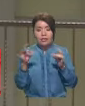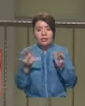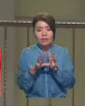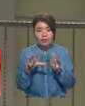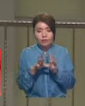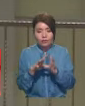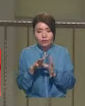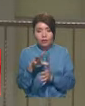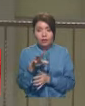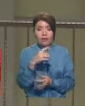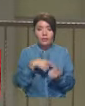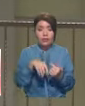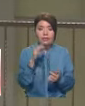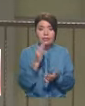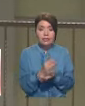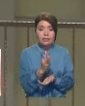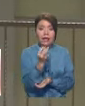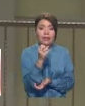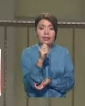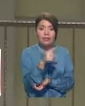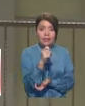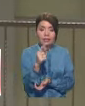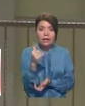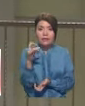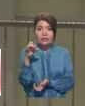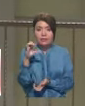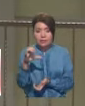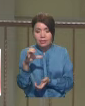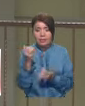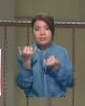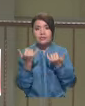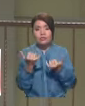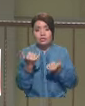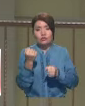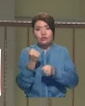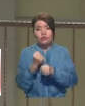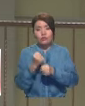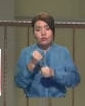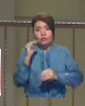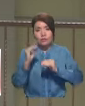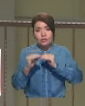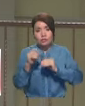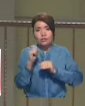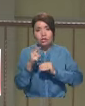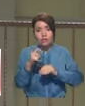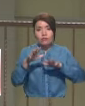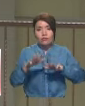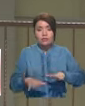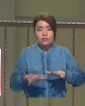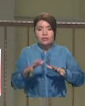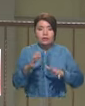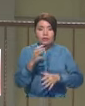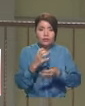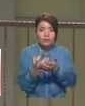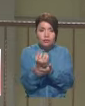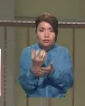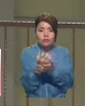есть Алтын-Экс, это в Малжарском районе, который сейчас на данный момент разрабатывает золоторудное месторождение и в планах